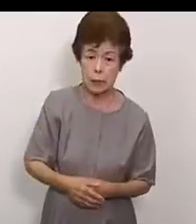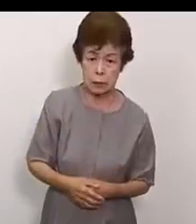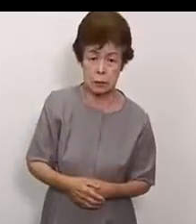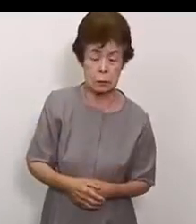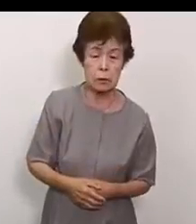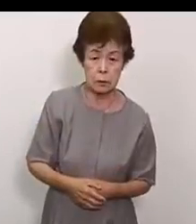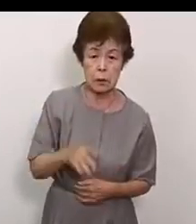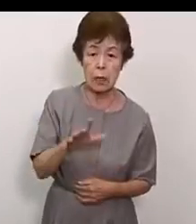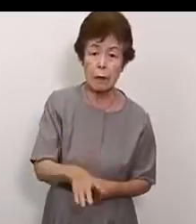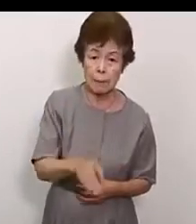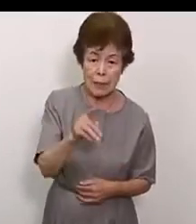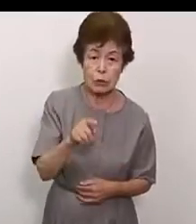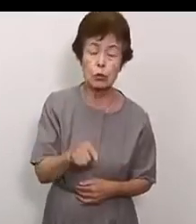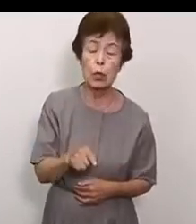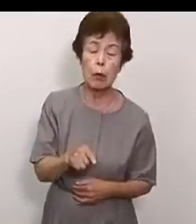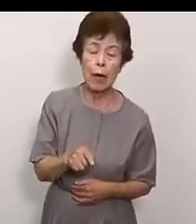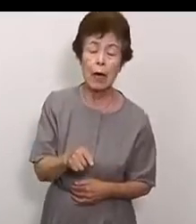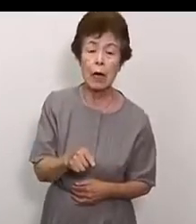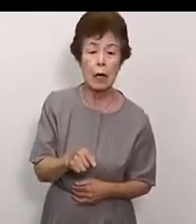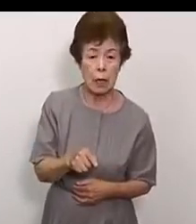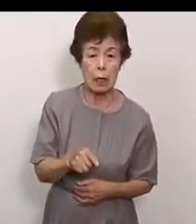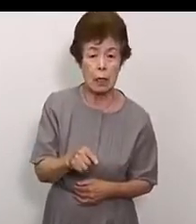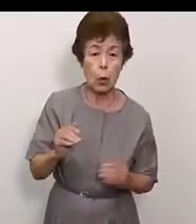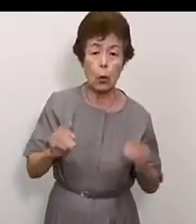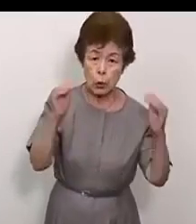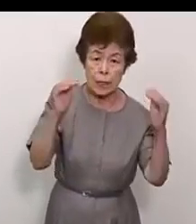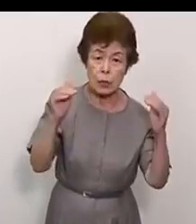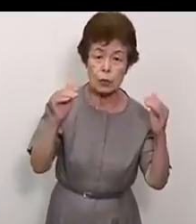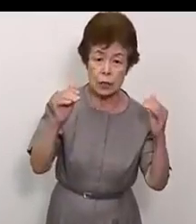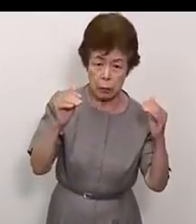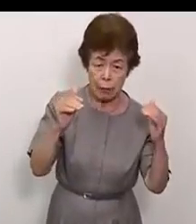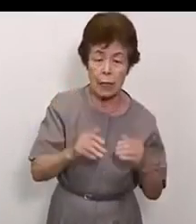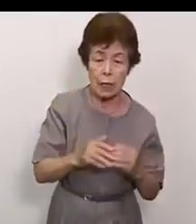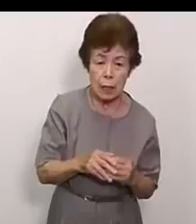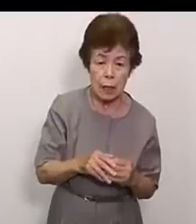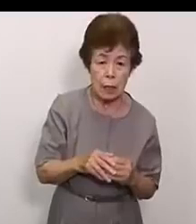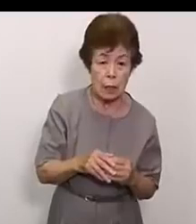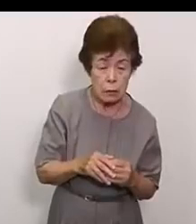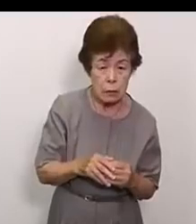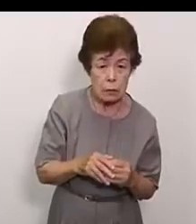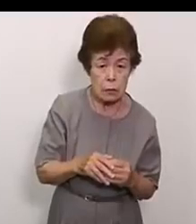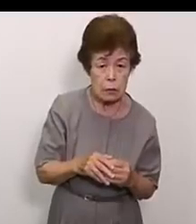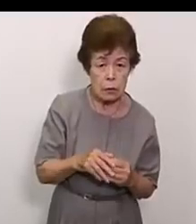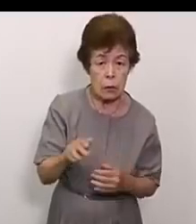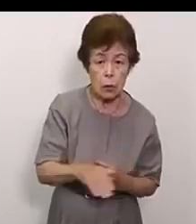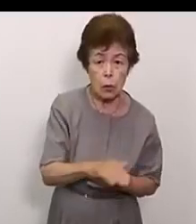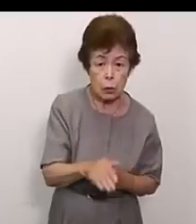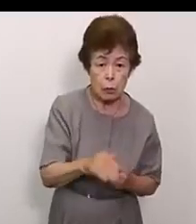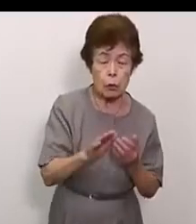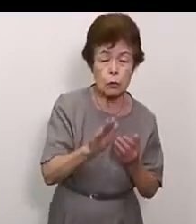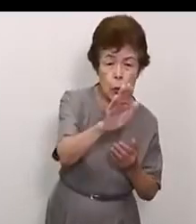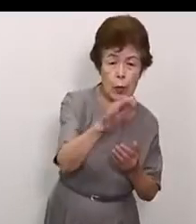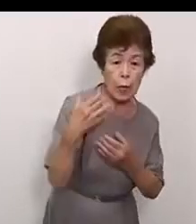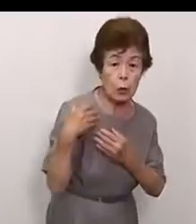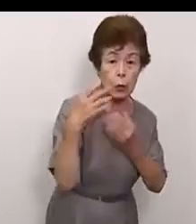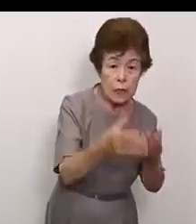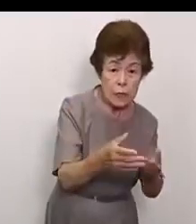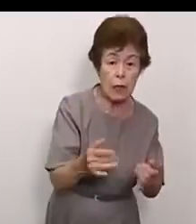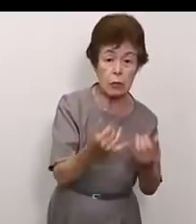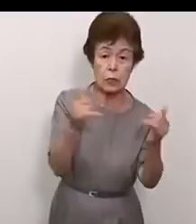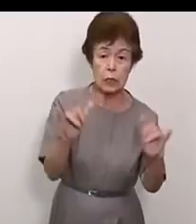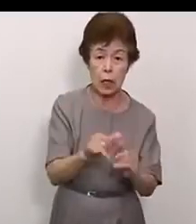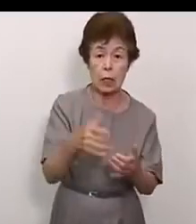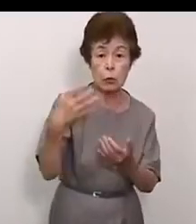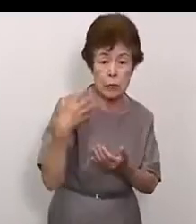ずそれはやっぱり大人としては、これは避けていかなければいけない。子どものために、将来を担う、社会を担う子どものためには